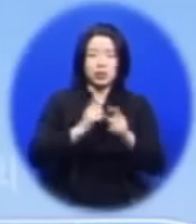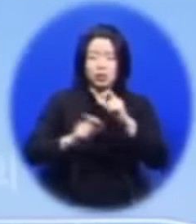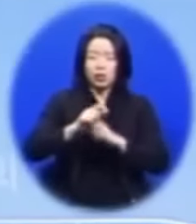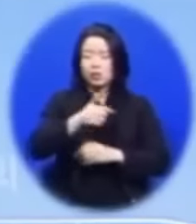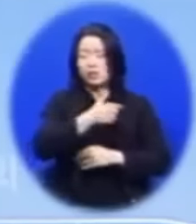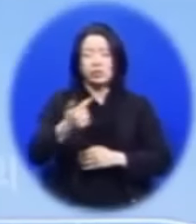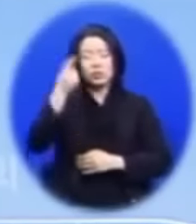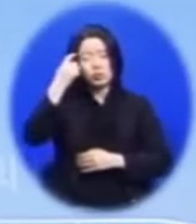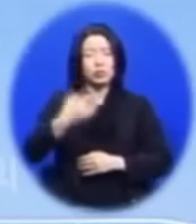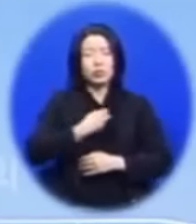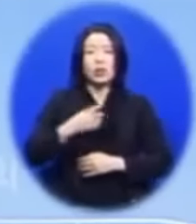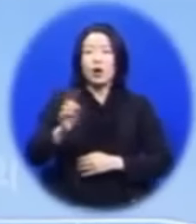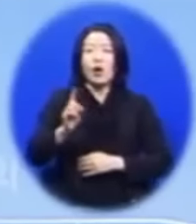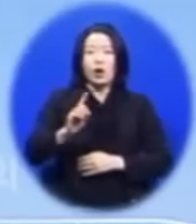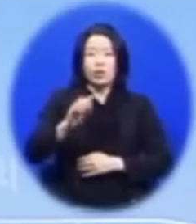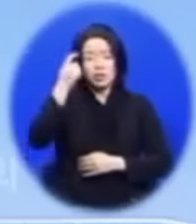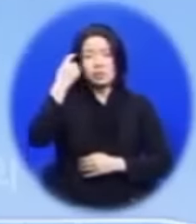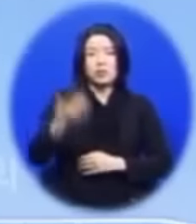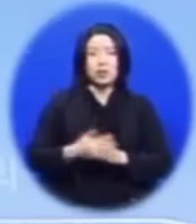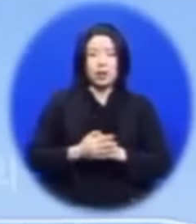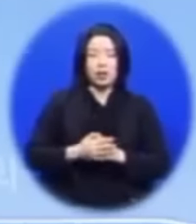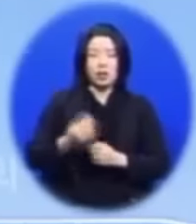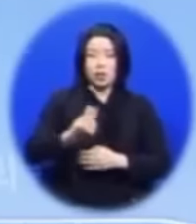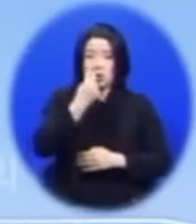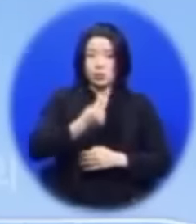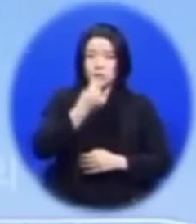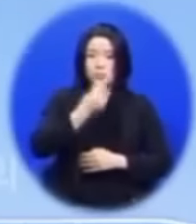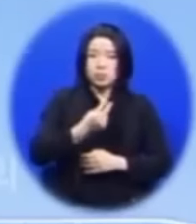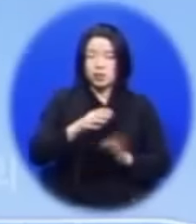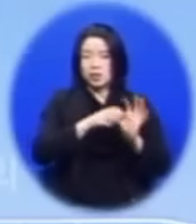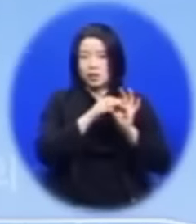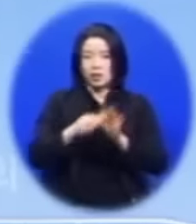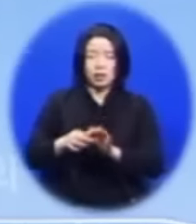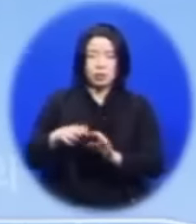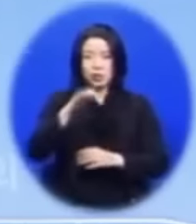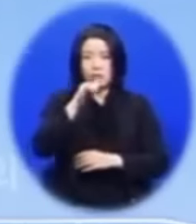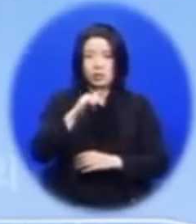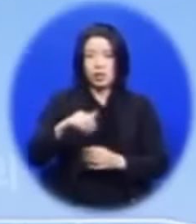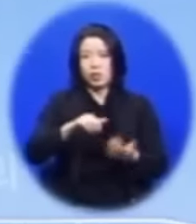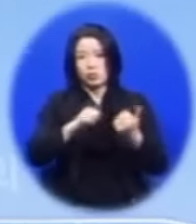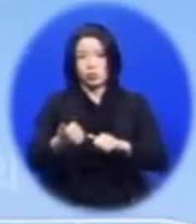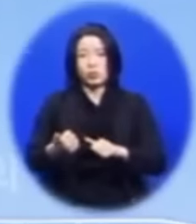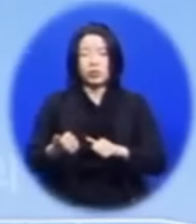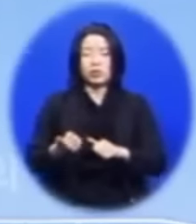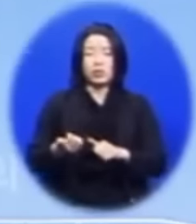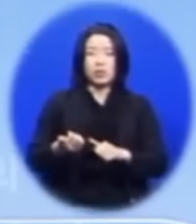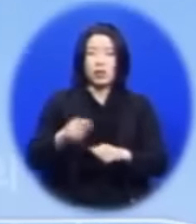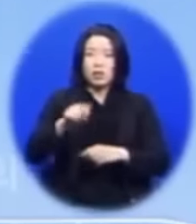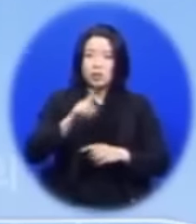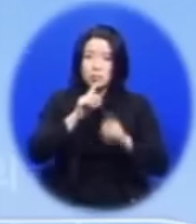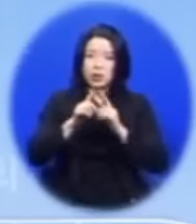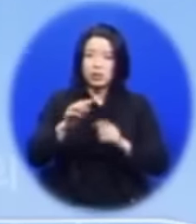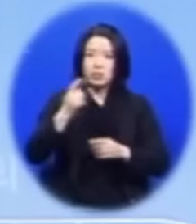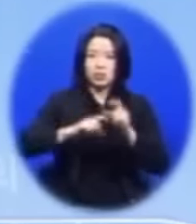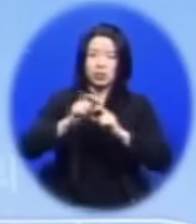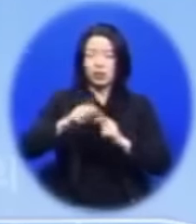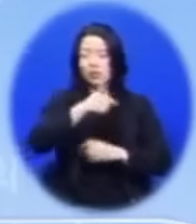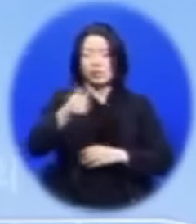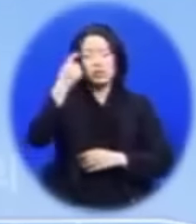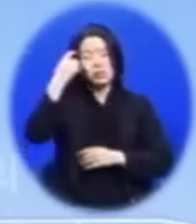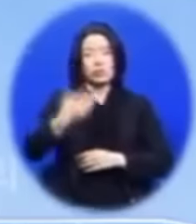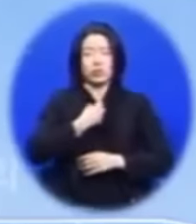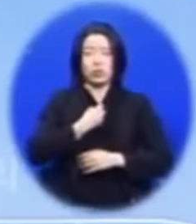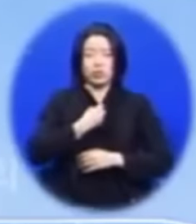아 이렇게 숨이 계속 쉬워지는데 죽었다는데 이보다 더 큰 충격이 어디 있어요